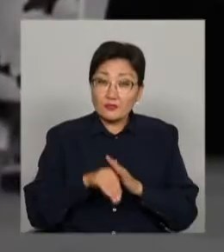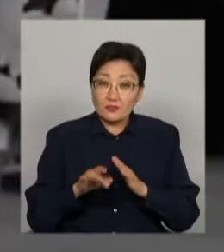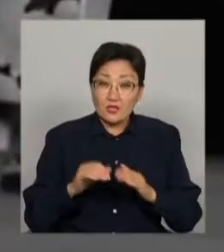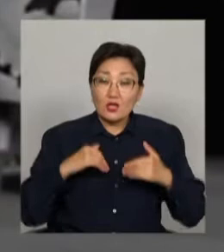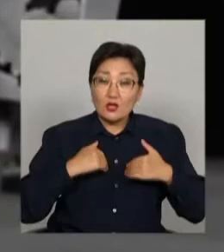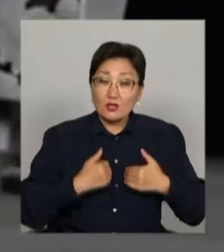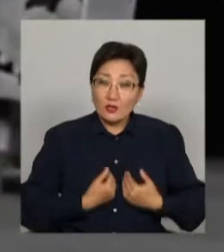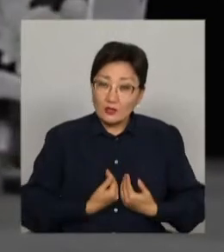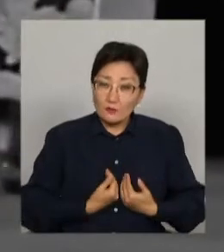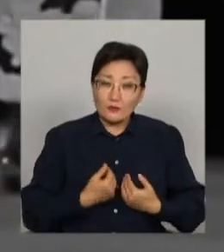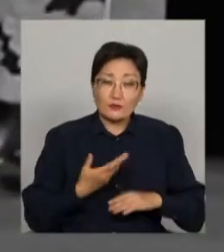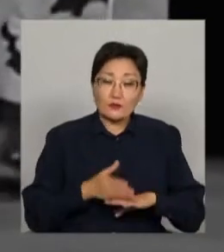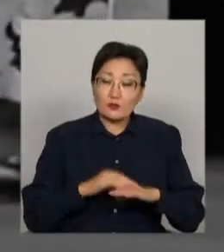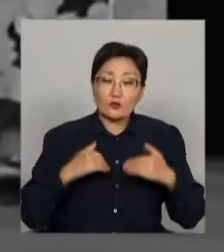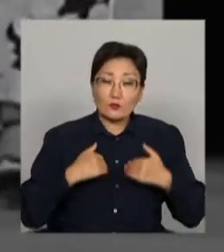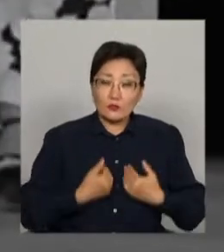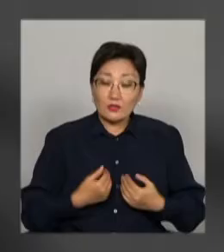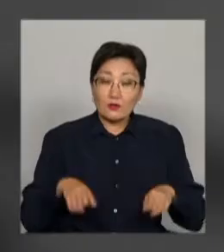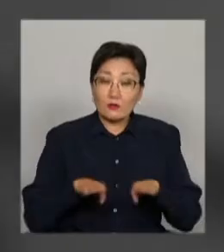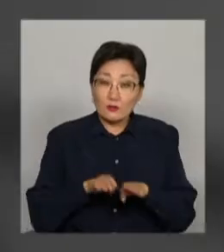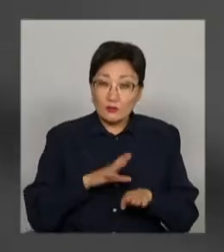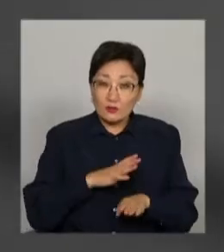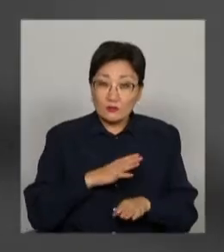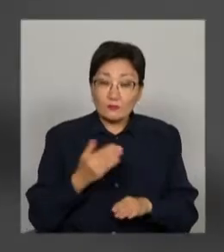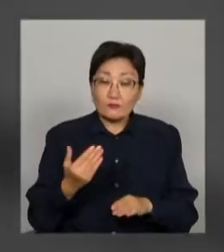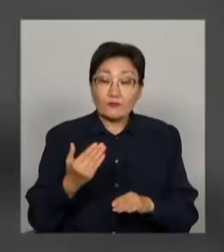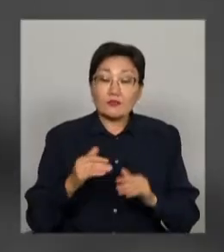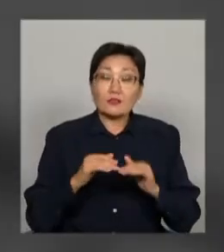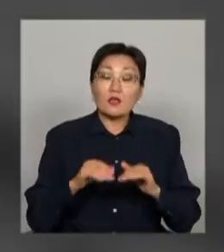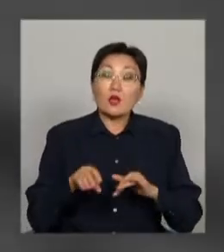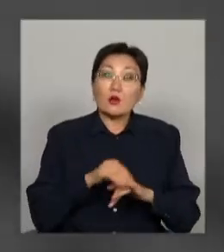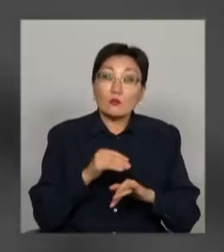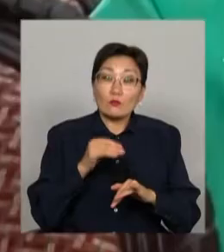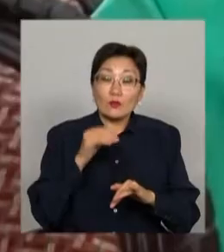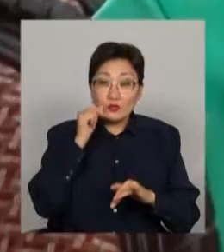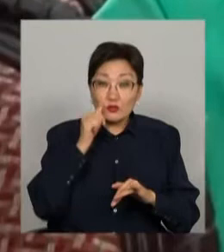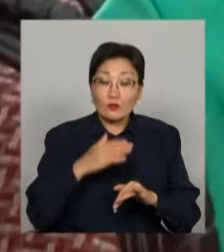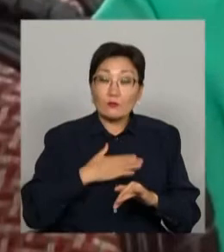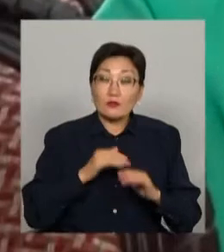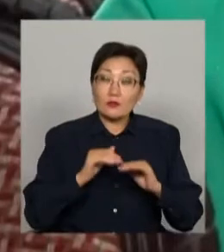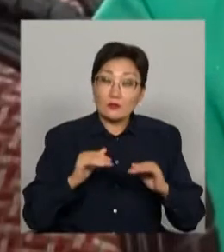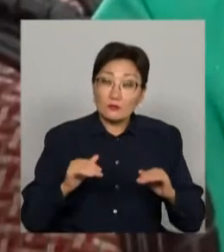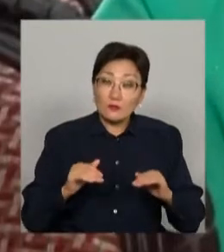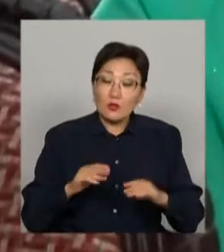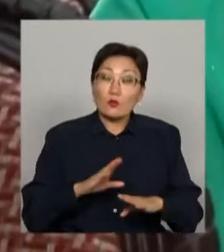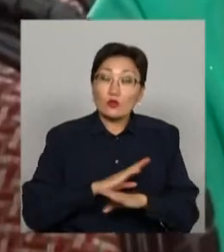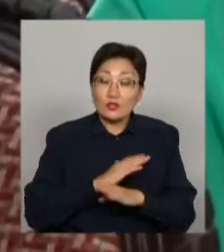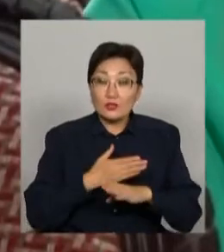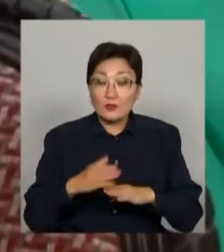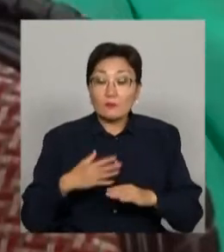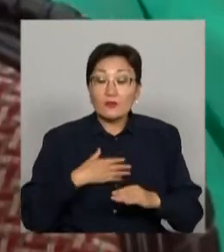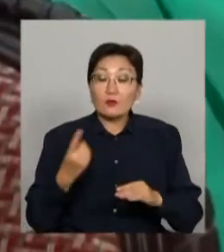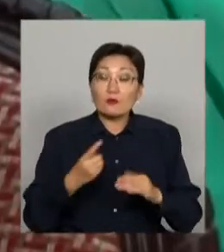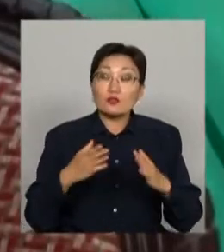қайғы мен мұңы да қатар келген еді. Жаңағы кісілерден айырылып қалғаннан кейін менің бірінші үйім сахна.